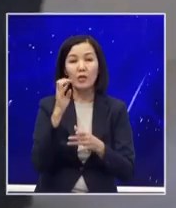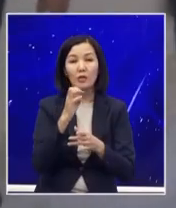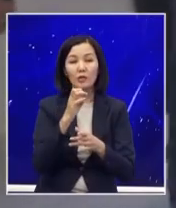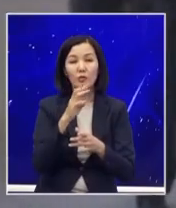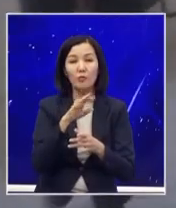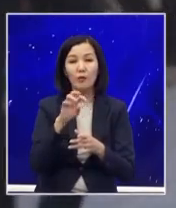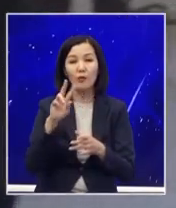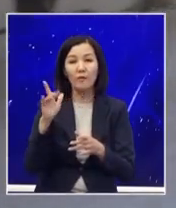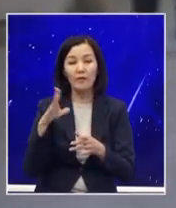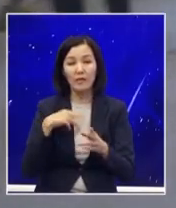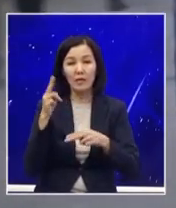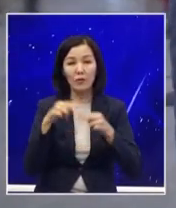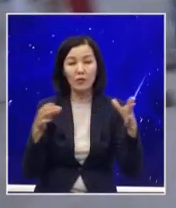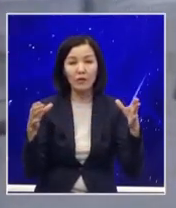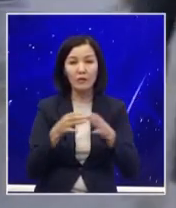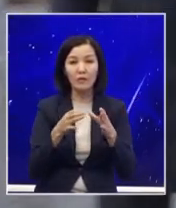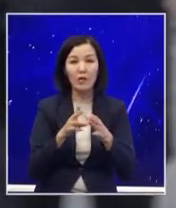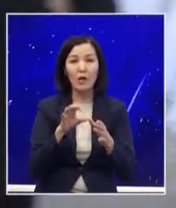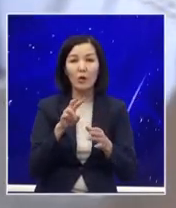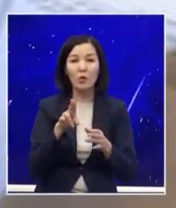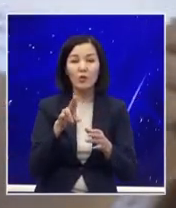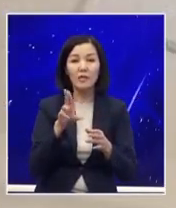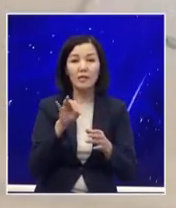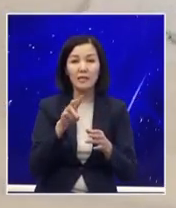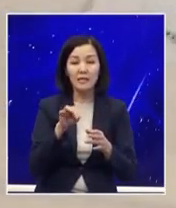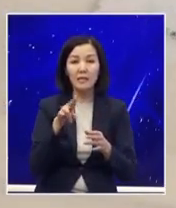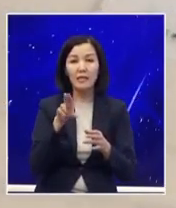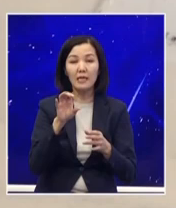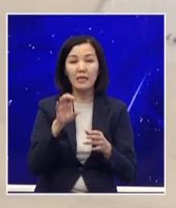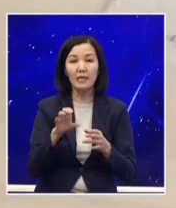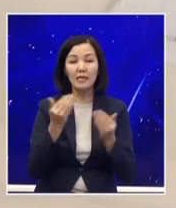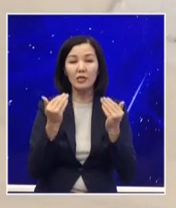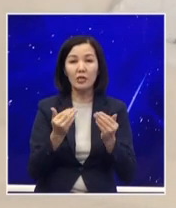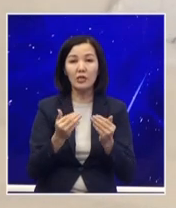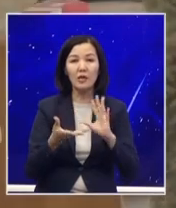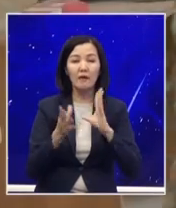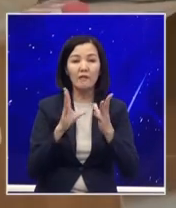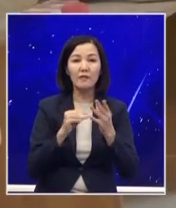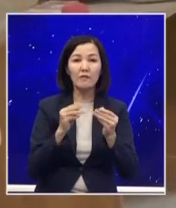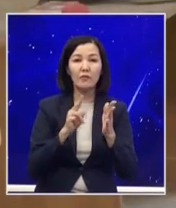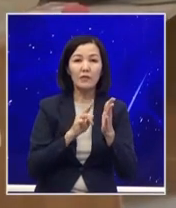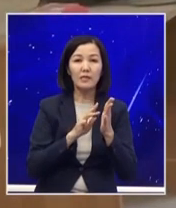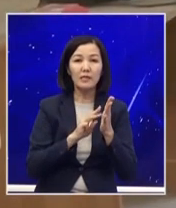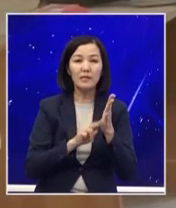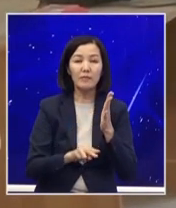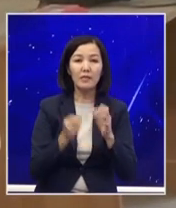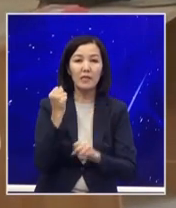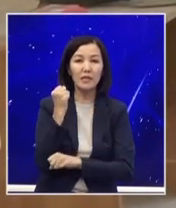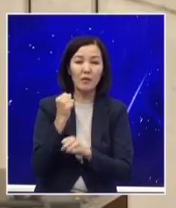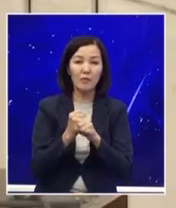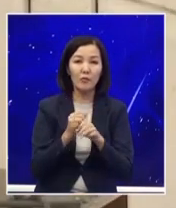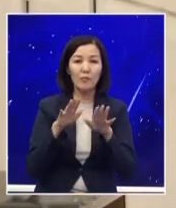тенге. Подрядная организация «Golden City DS». В настоящее время на объекте задействовано около 70 рабочих из числа местных